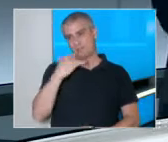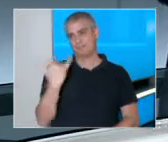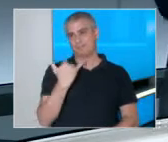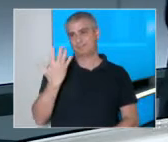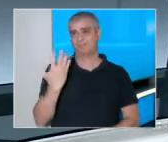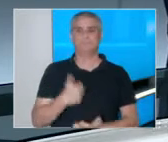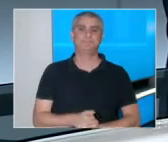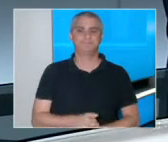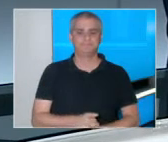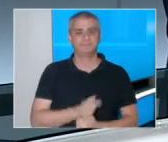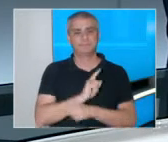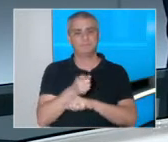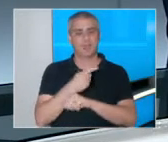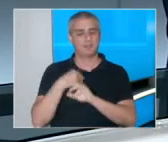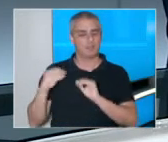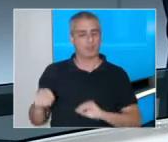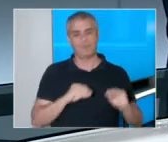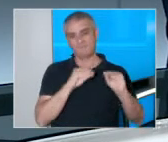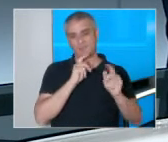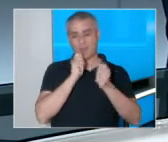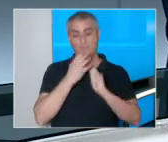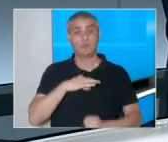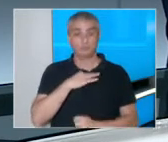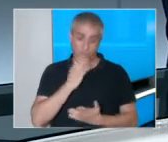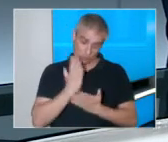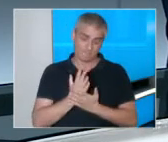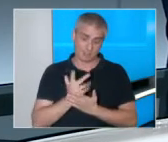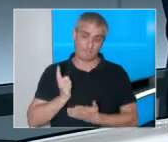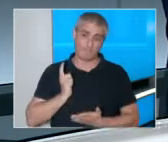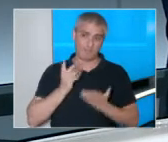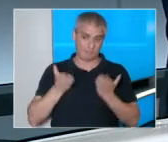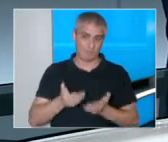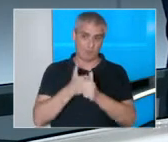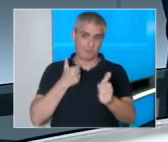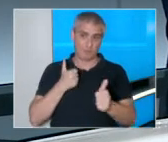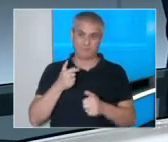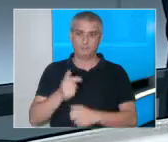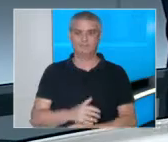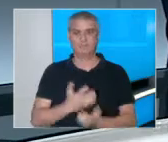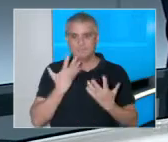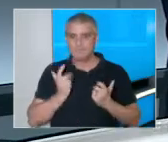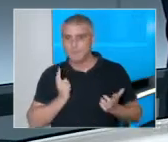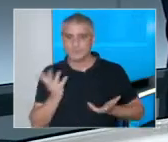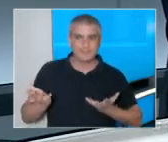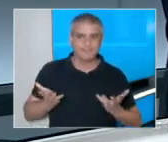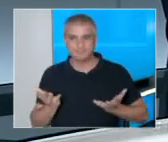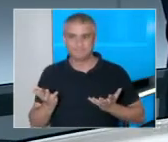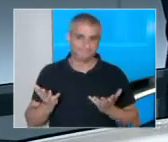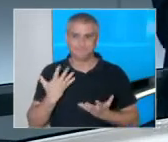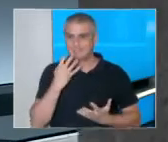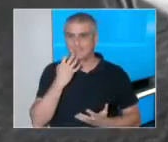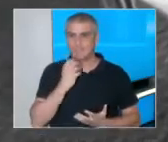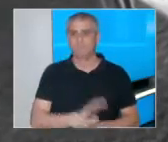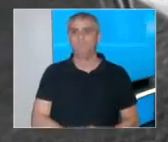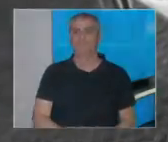בכלכלתם. מיד אנחנו עוברים למרואיינים שלנו, שכבר ממתינים כאן בתורם באולפן. על הקווים. ממתינים על הקווים. בבקשה.